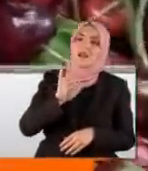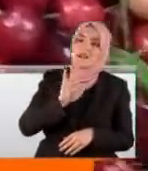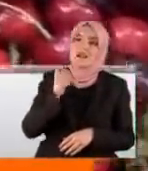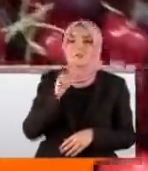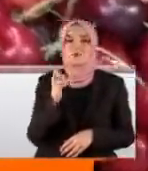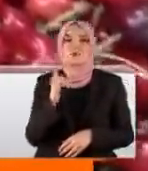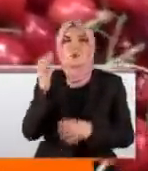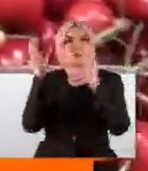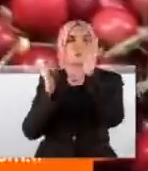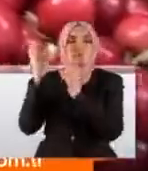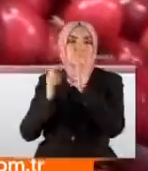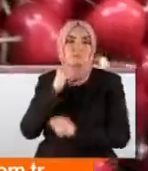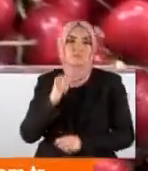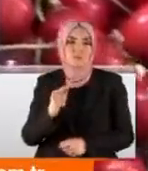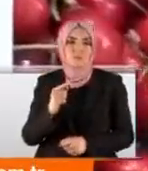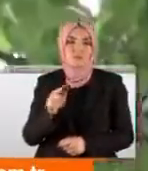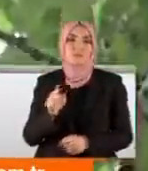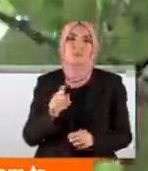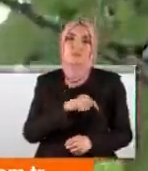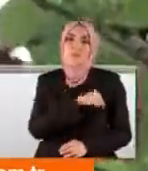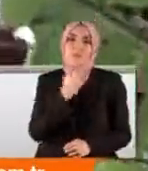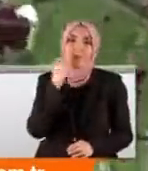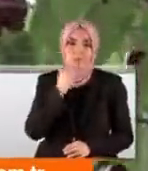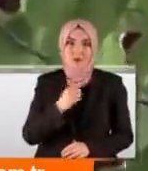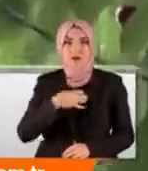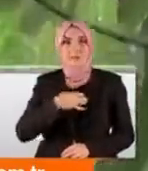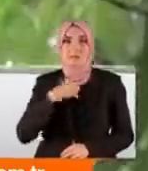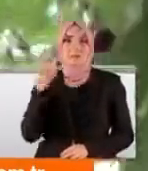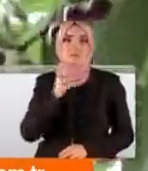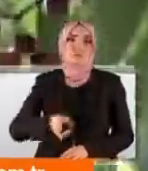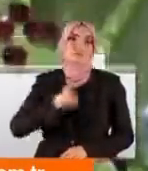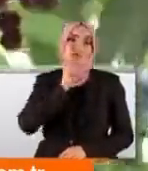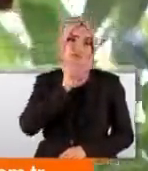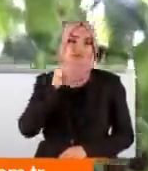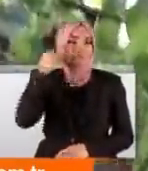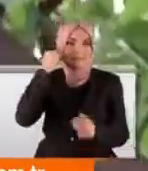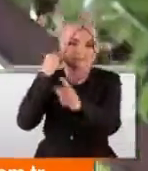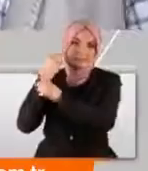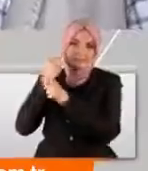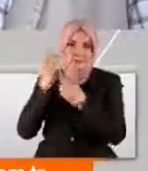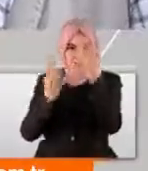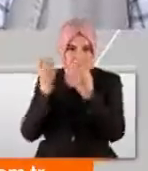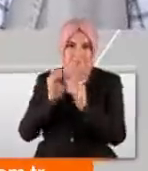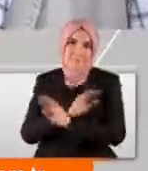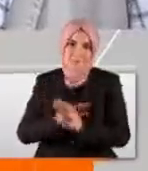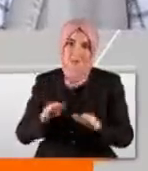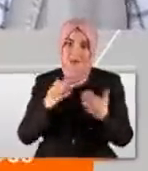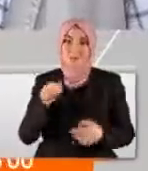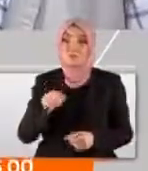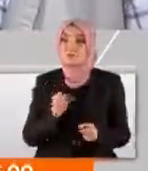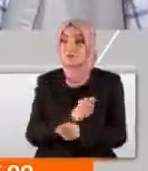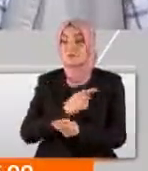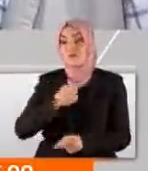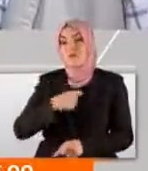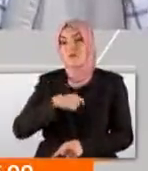hasadı normalde Haziran sonu bitiyor. Ama Çiğsar kirazı yılın özellikle bu zamanlarında hasat ediliyor. 1600 rakamda